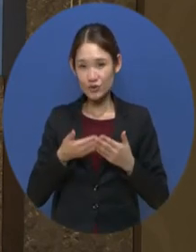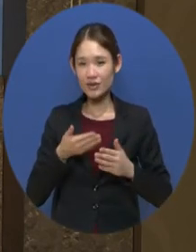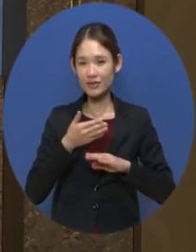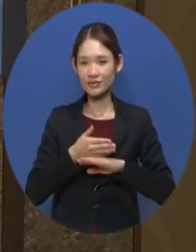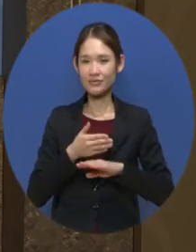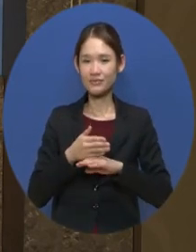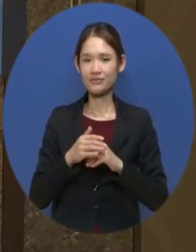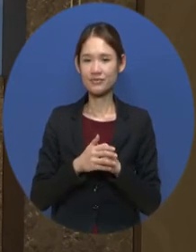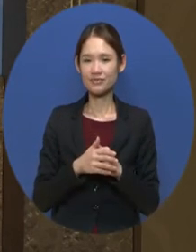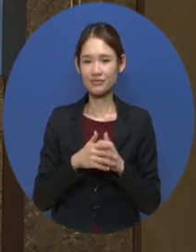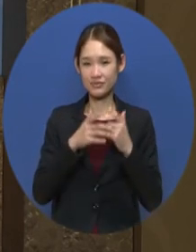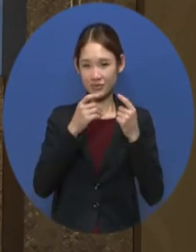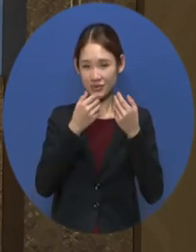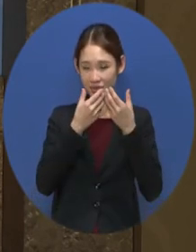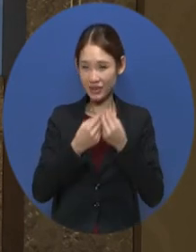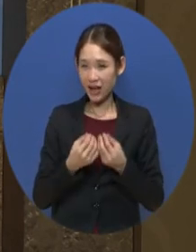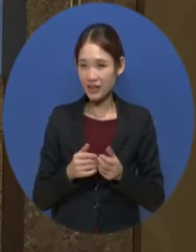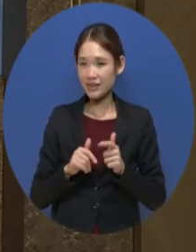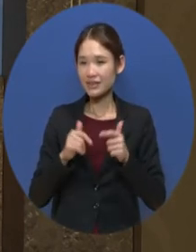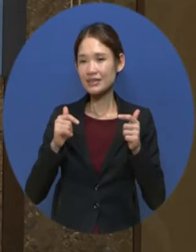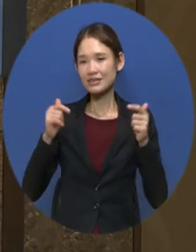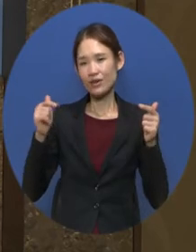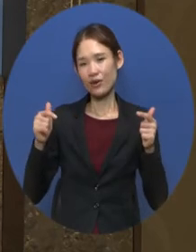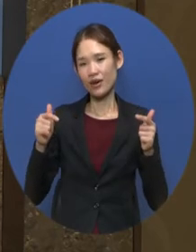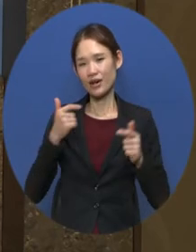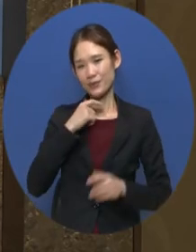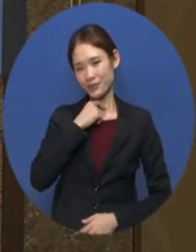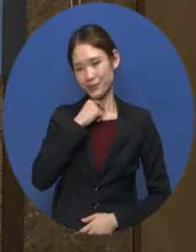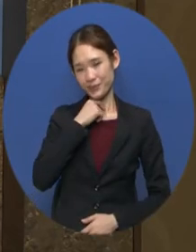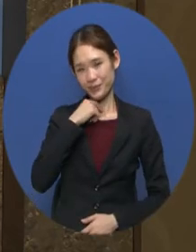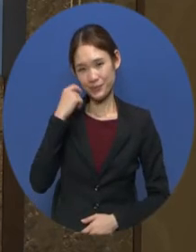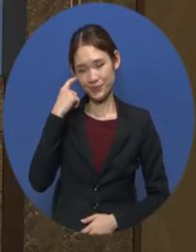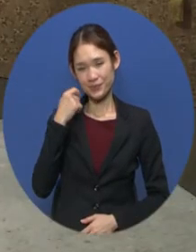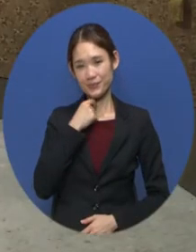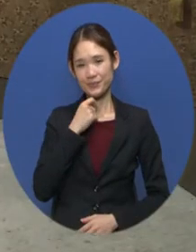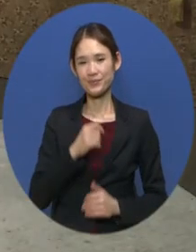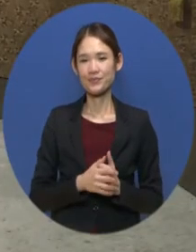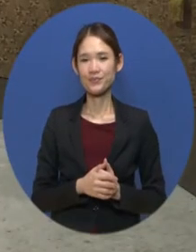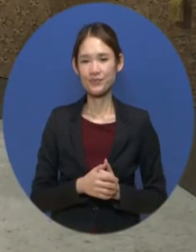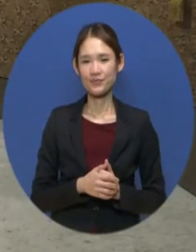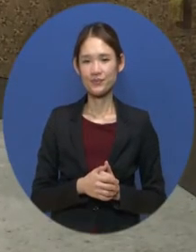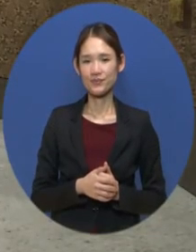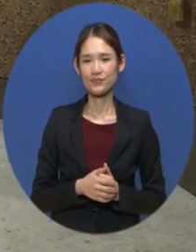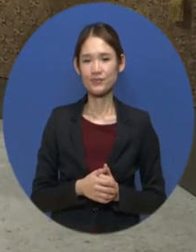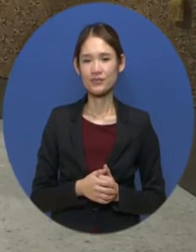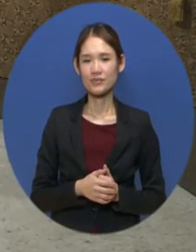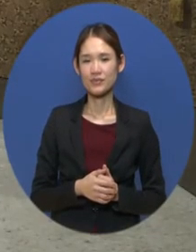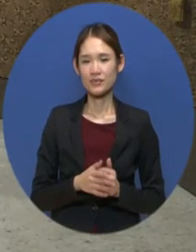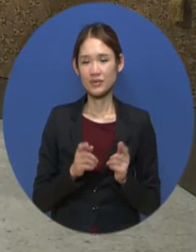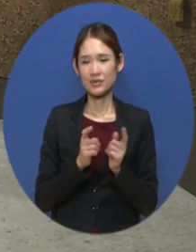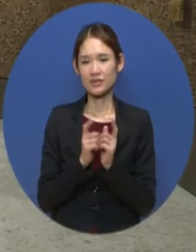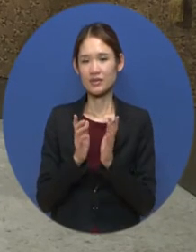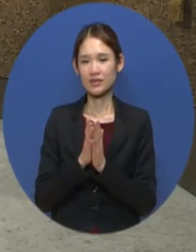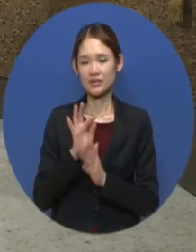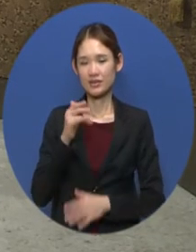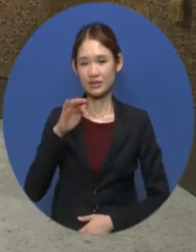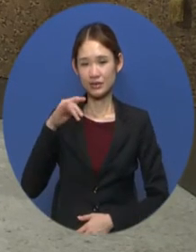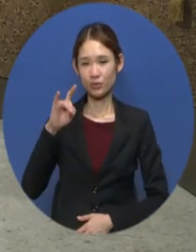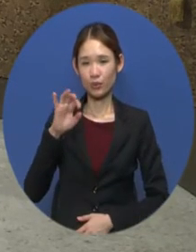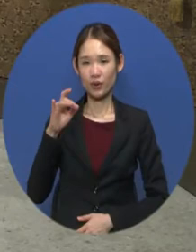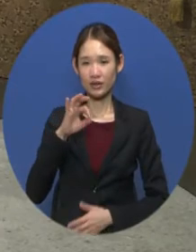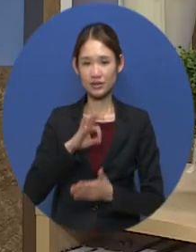감사드리고 이런 사례들이 많이 좀 확대가 됐으면 좋겠다라는 게 저희 바람입니다. 네. 네. 그리고 또 이제 실제로 네. 이